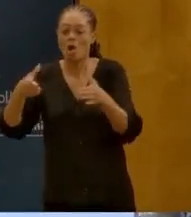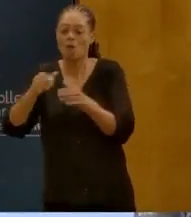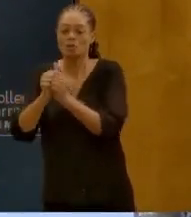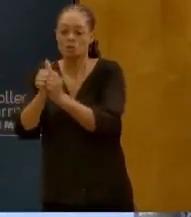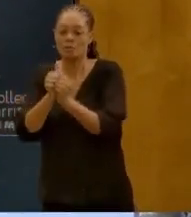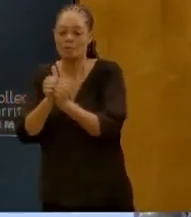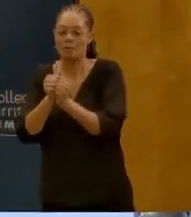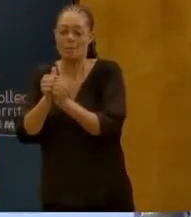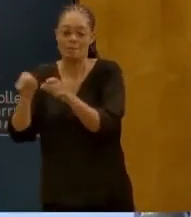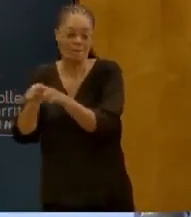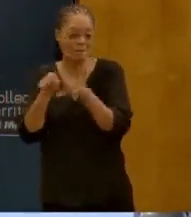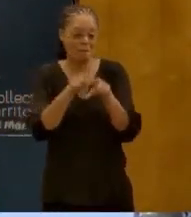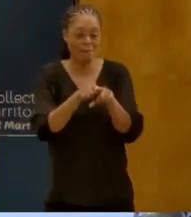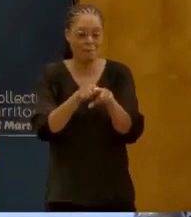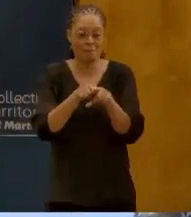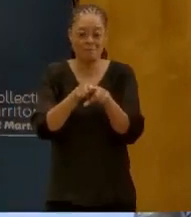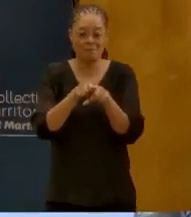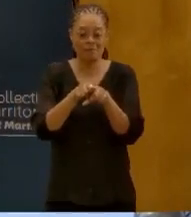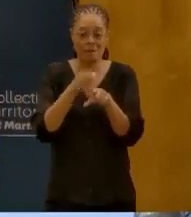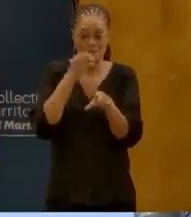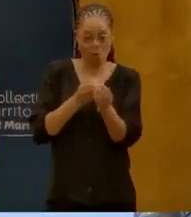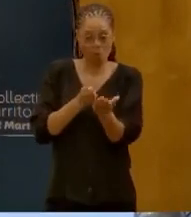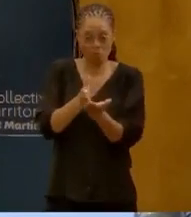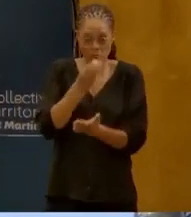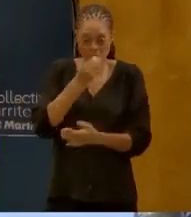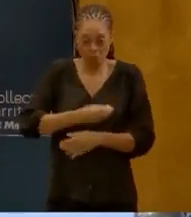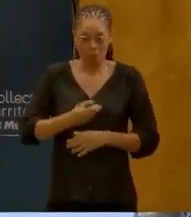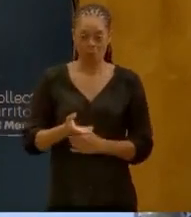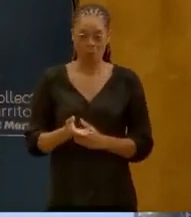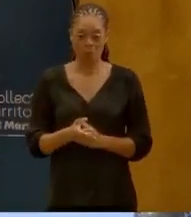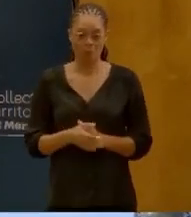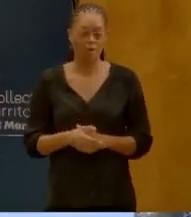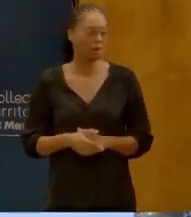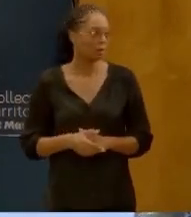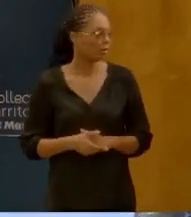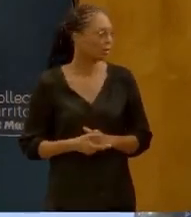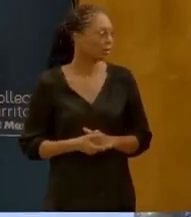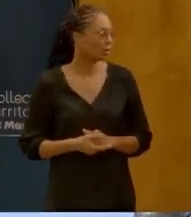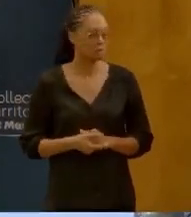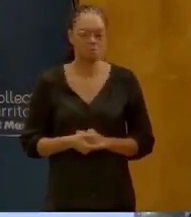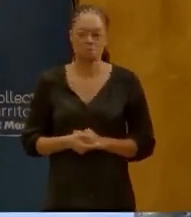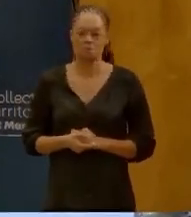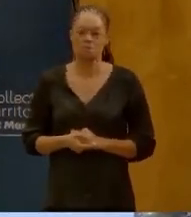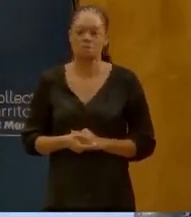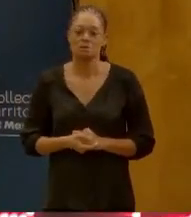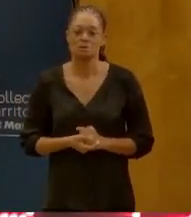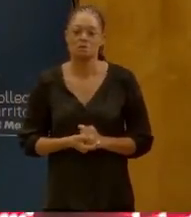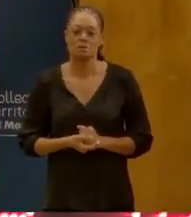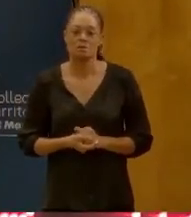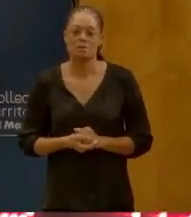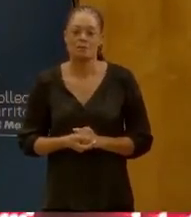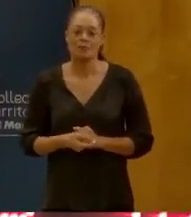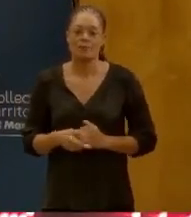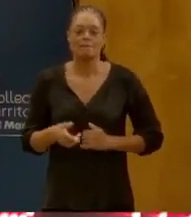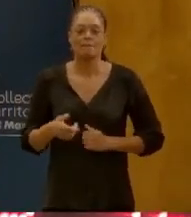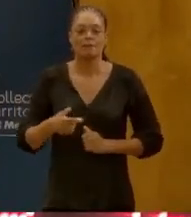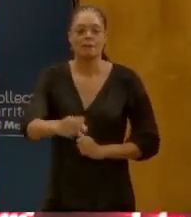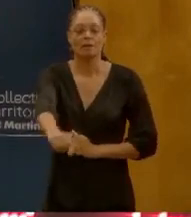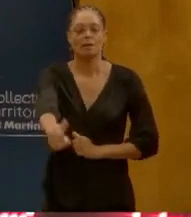sens. Il a enlevé la partie où il y avait litige juridique. Je rappelle simplement, monsieur le maire, que la